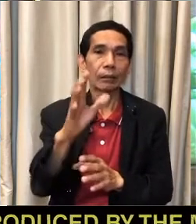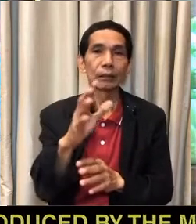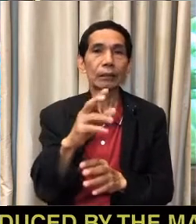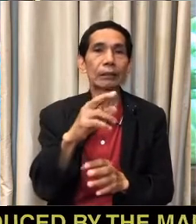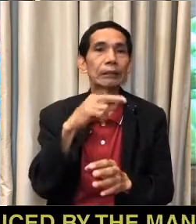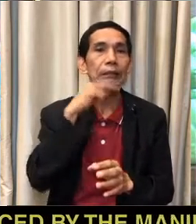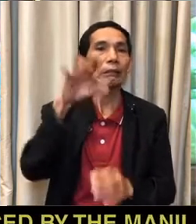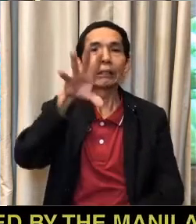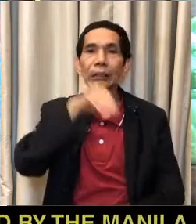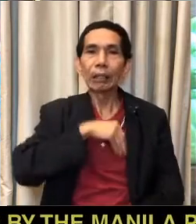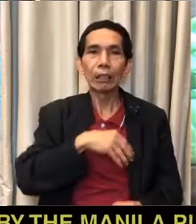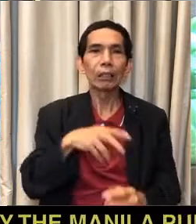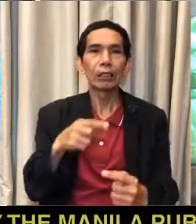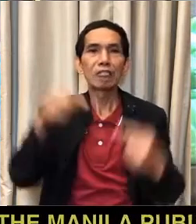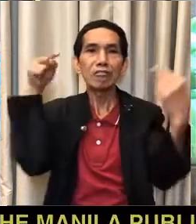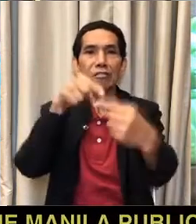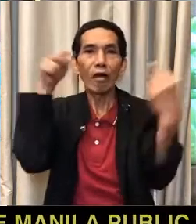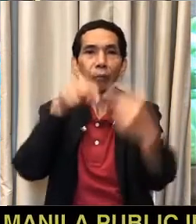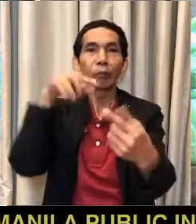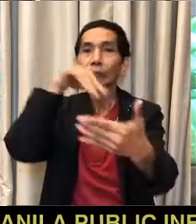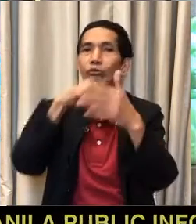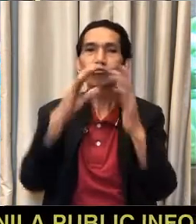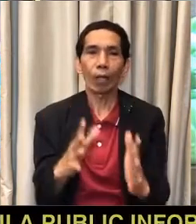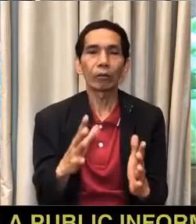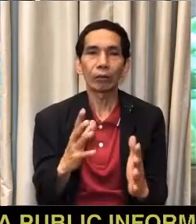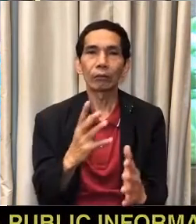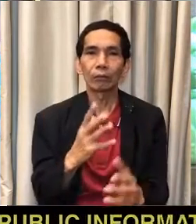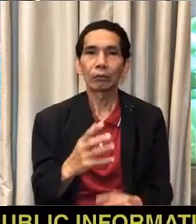hindi na tinanggap, inaway pa yung estudyante.